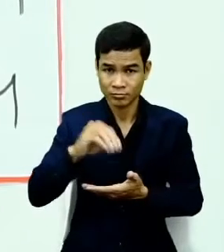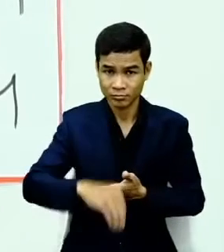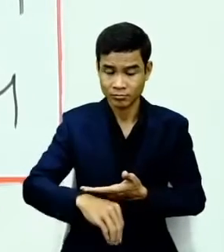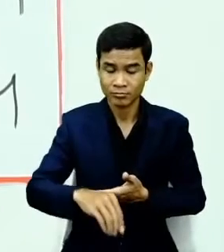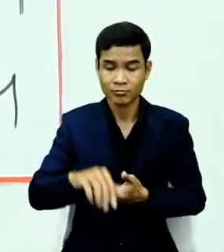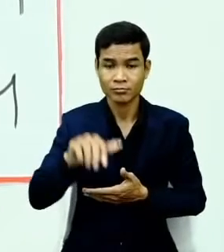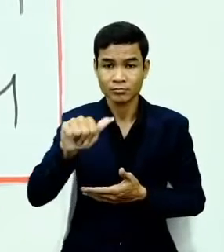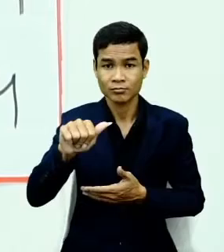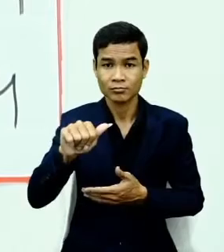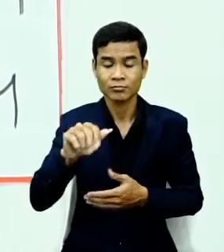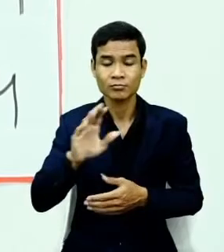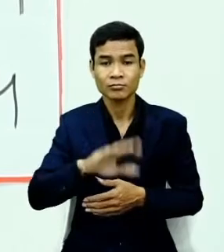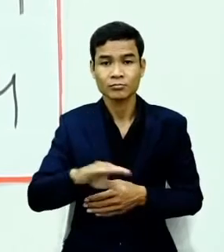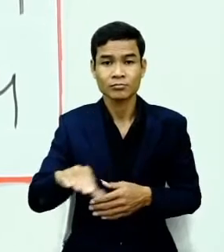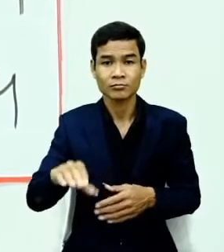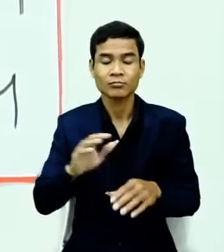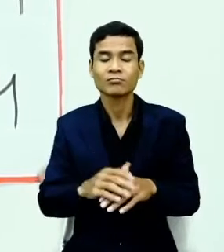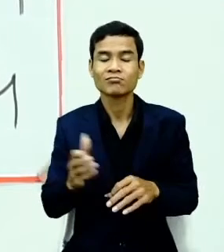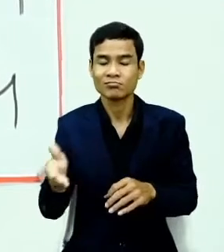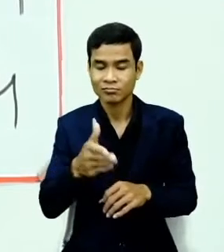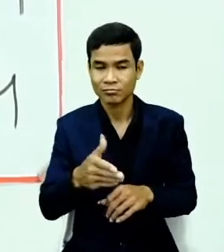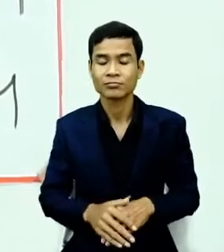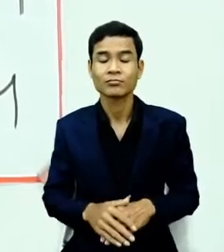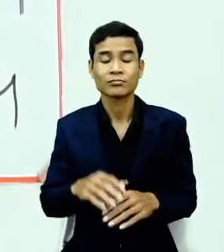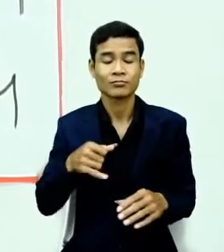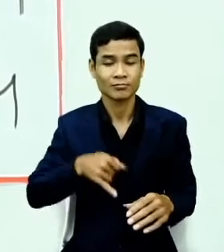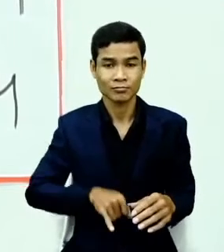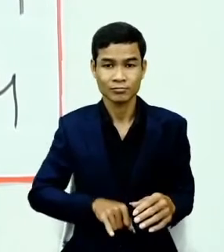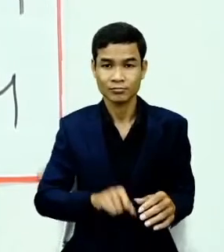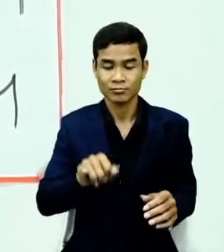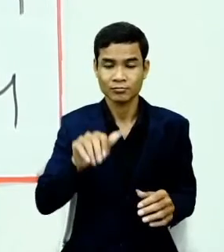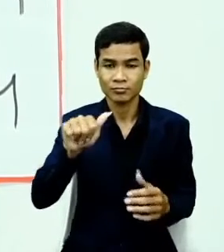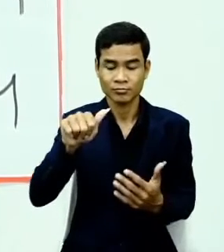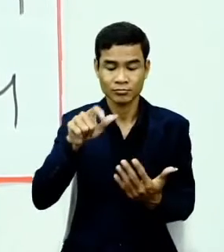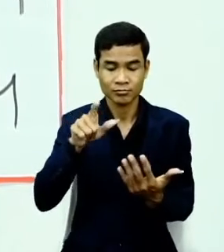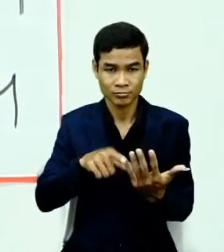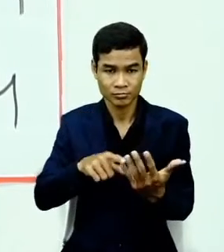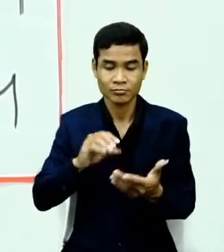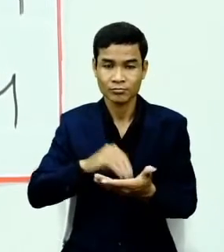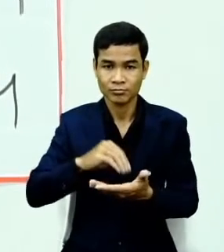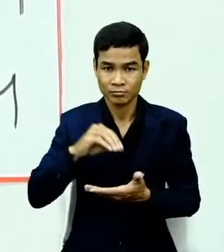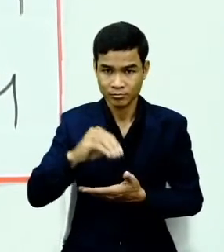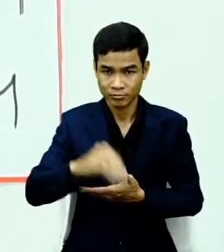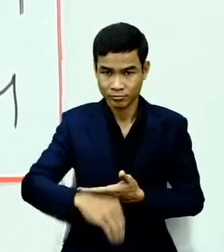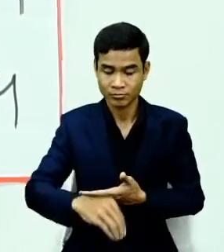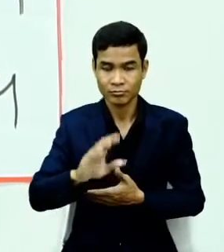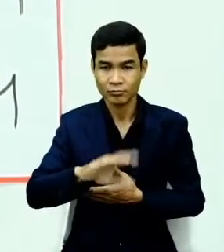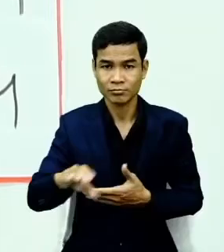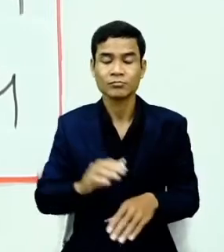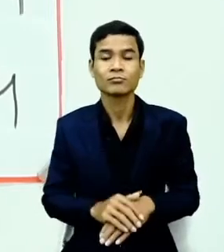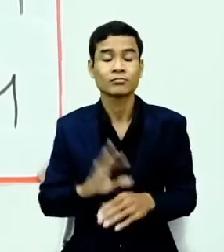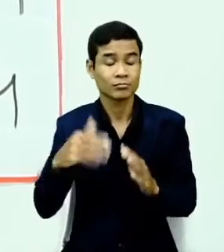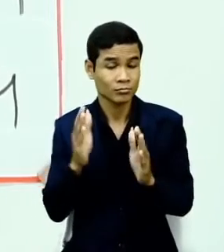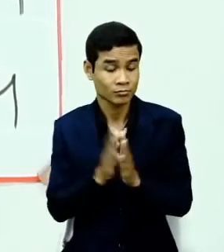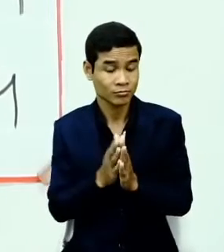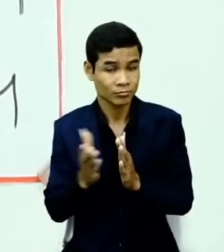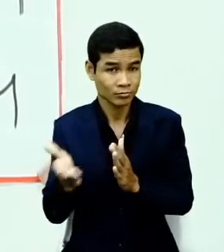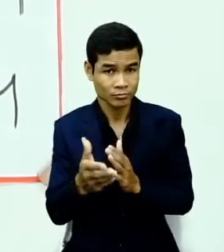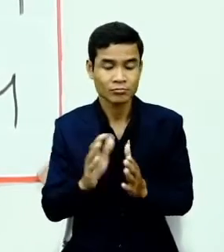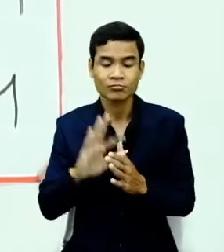អត់ចានេះដាំញោរបស់ចៅញាណាកូននេះចៅញាចាពាក្យអើខៀនហ្នឹងគាត់ដាំញោចាអរគុណសង្ឃឹមថាកូន